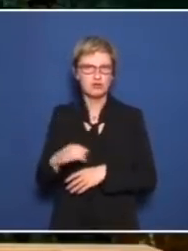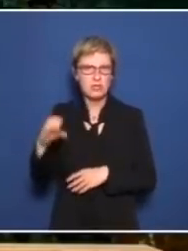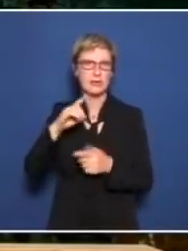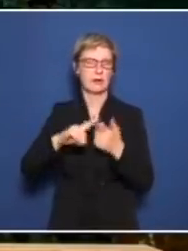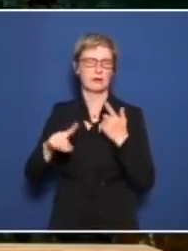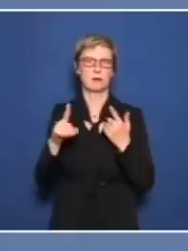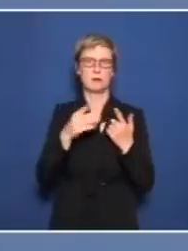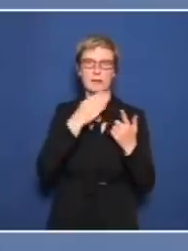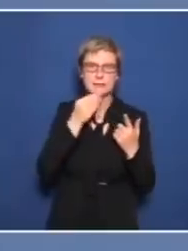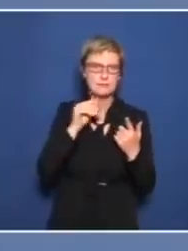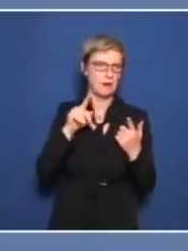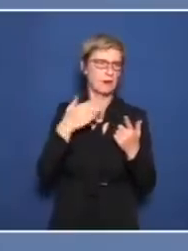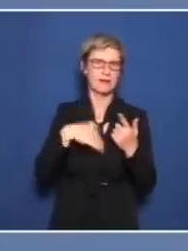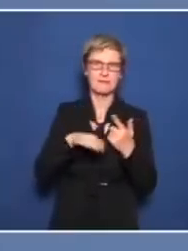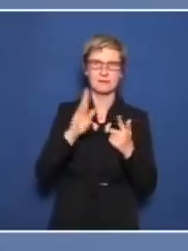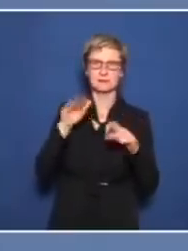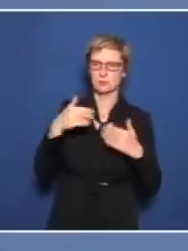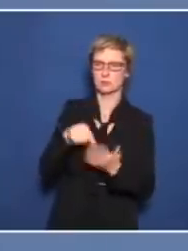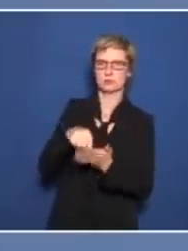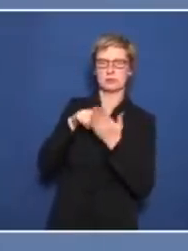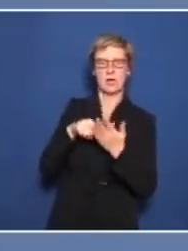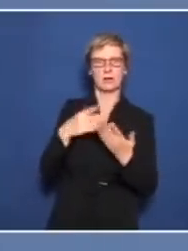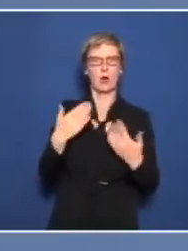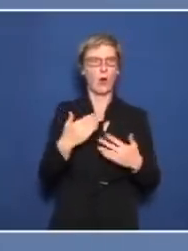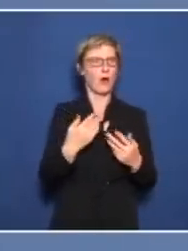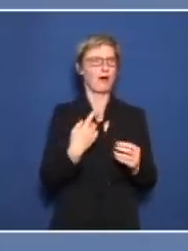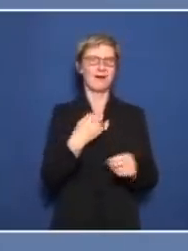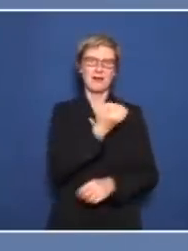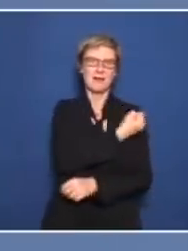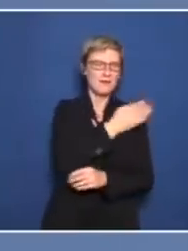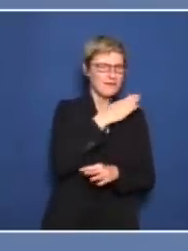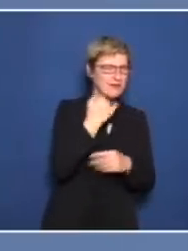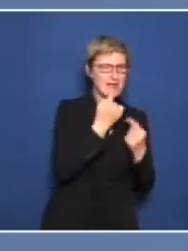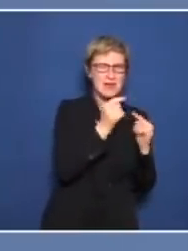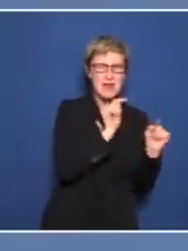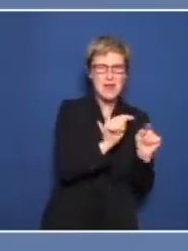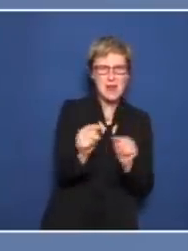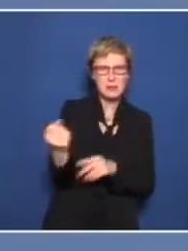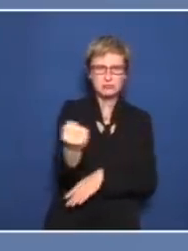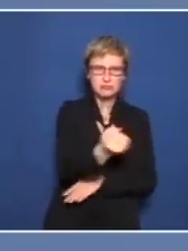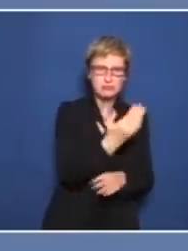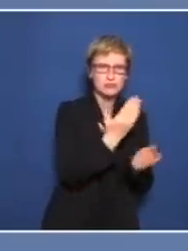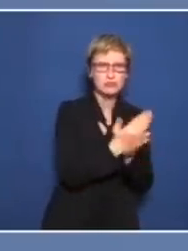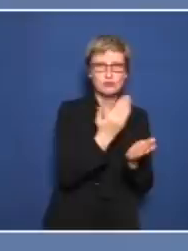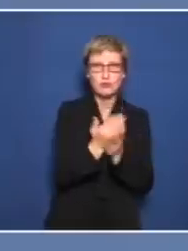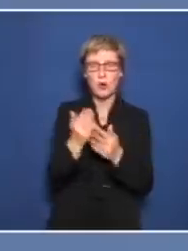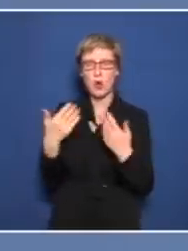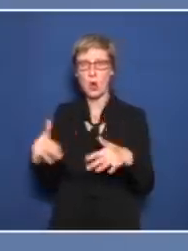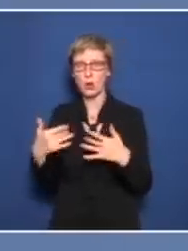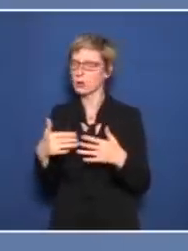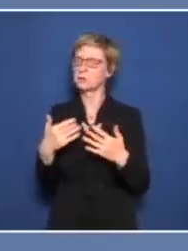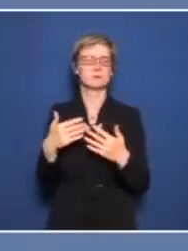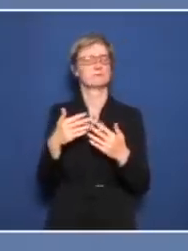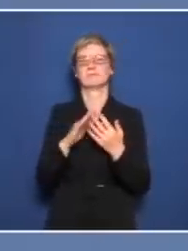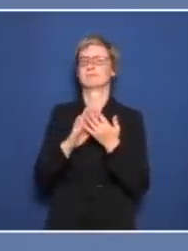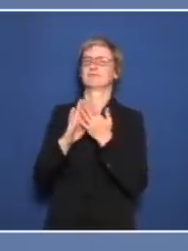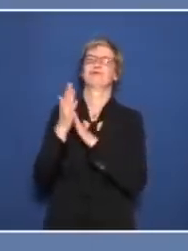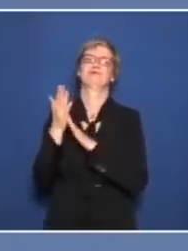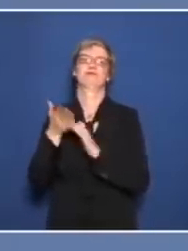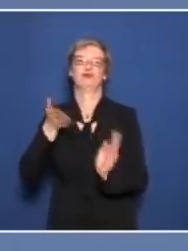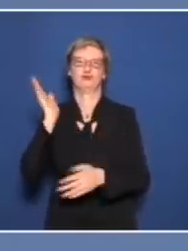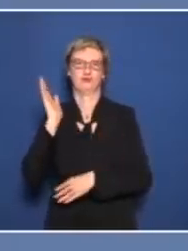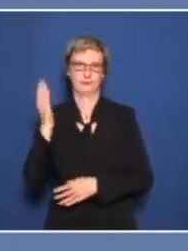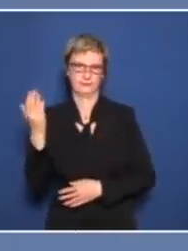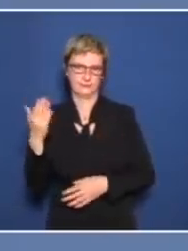durchaus gesehen in den Abläufen. Deswegen ist aus meiner Sicht diese Balance sehr, sehr wichtig, auch sozusagen